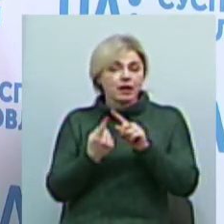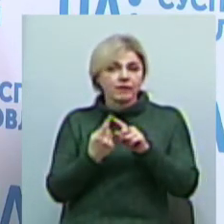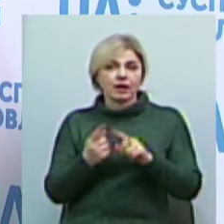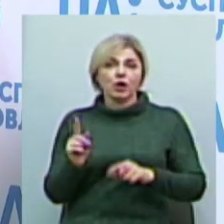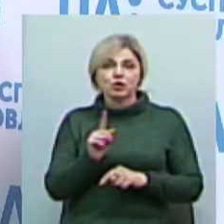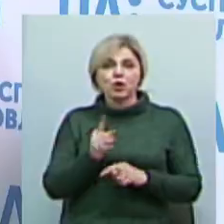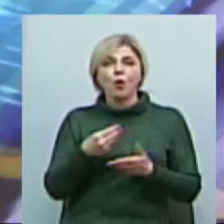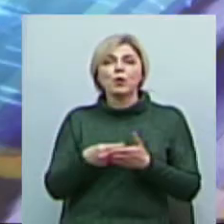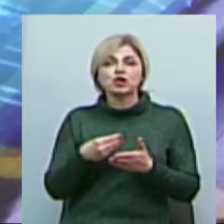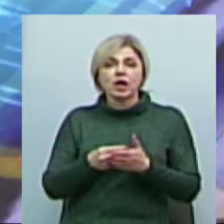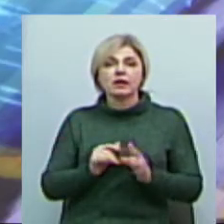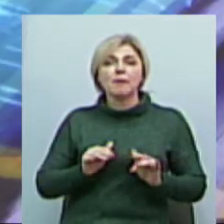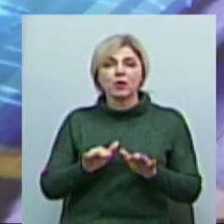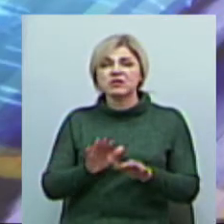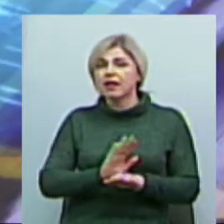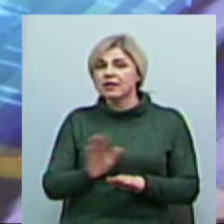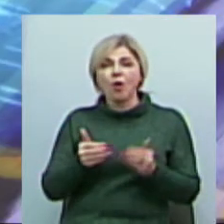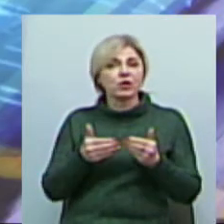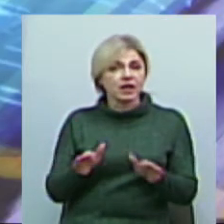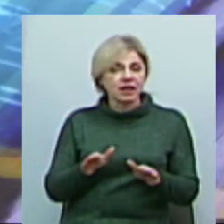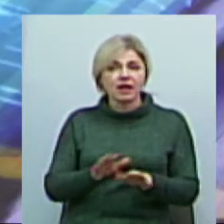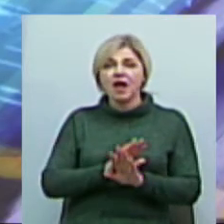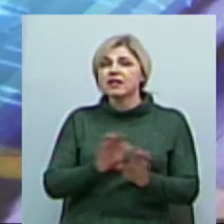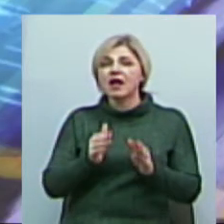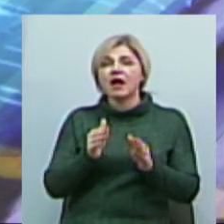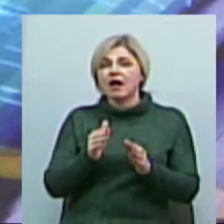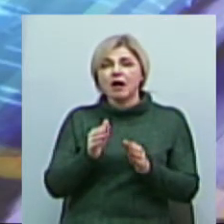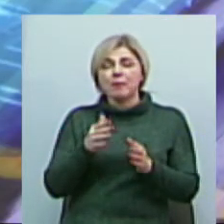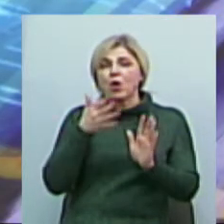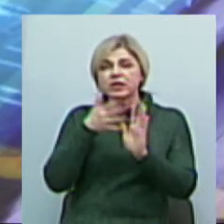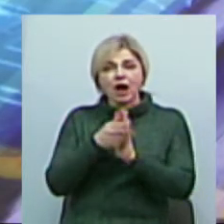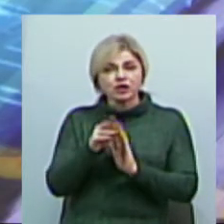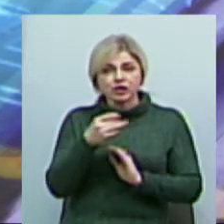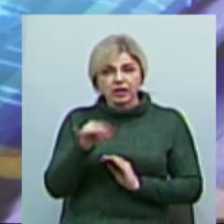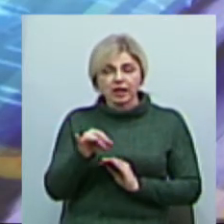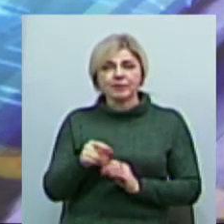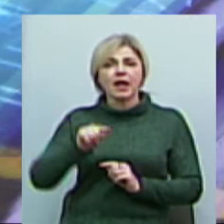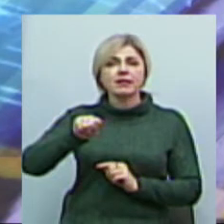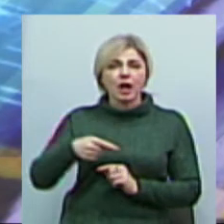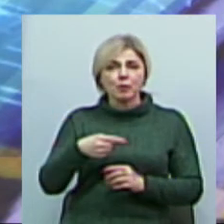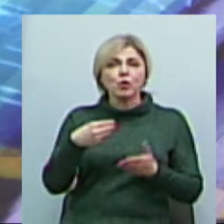бюджетный процесс, он не открытый, не прозрачный. Требования бюджетного кодекса о наличии